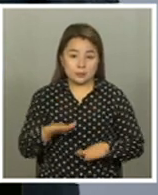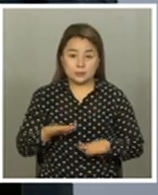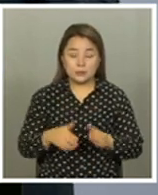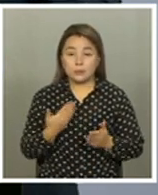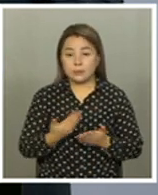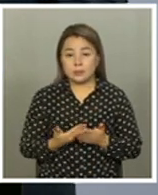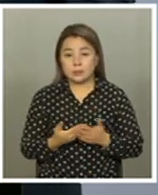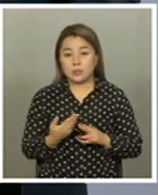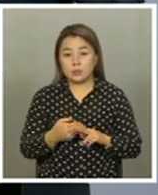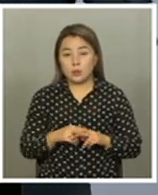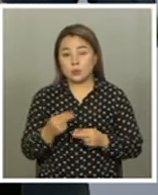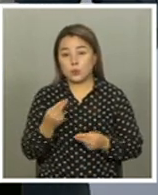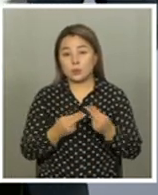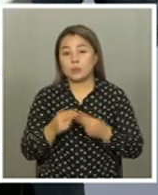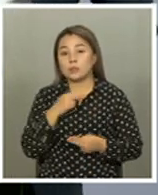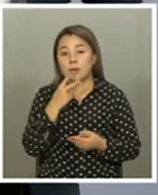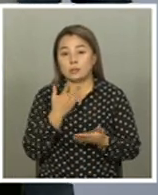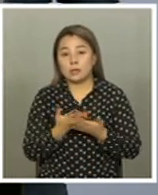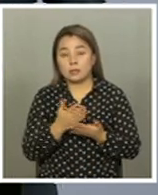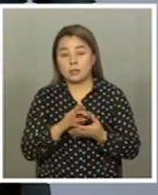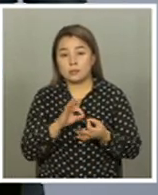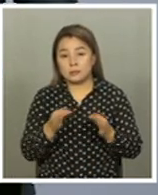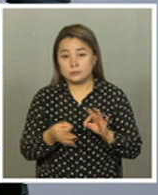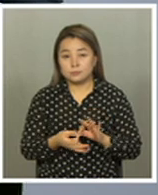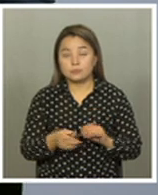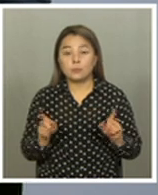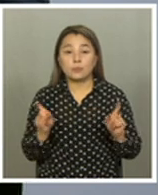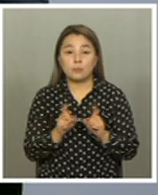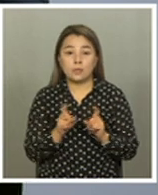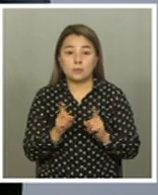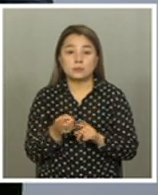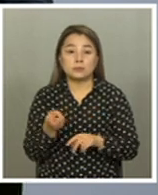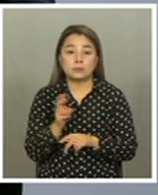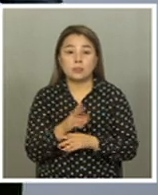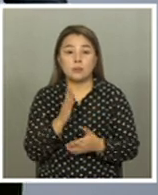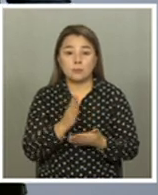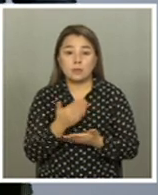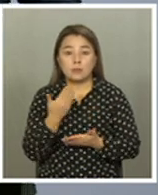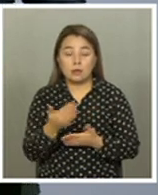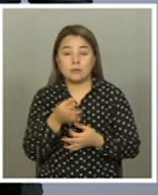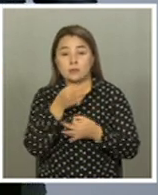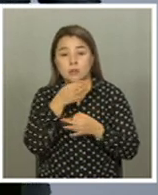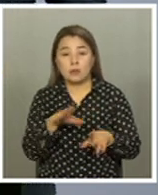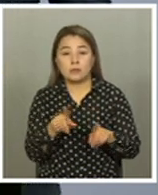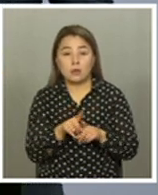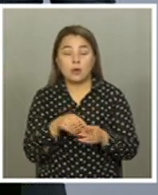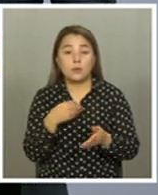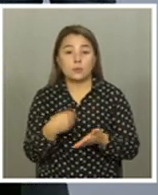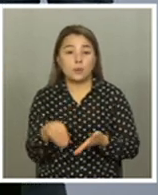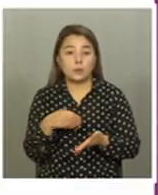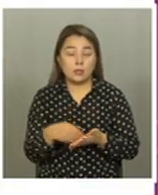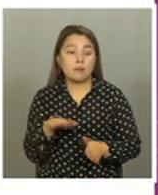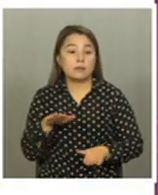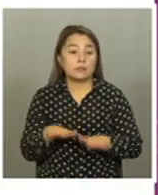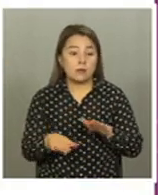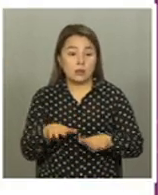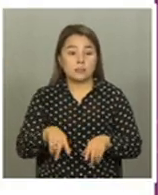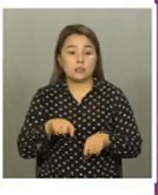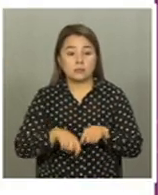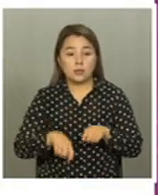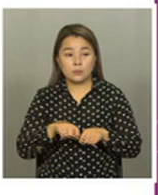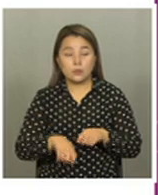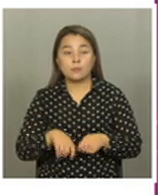мына суреттерге назар аударып қарасаңыздар, дүкенге барған кезде кез келген біз алатын затымызды таразыға салып